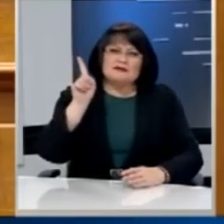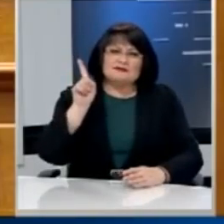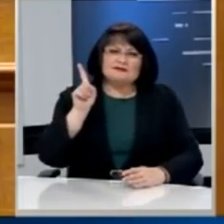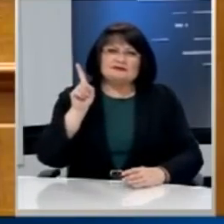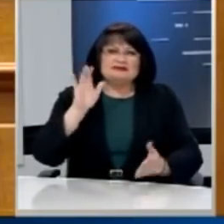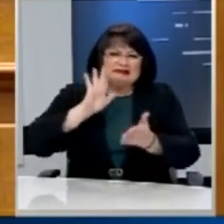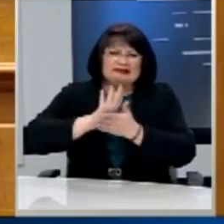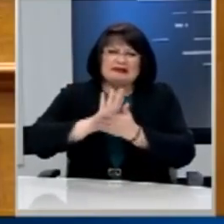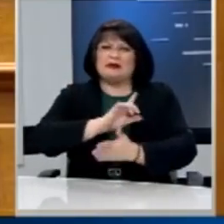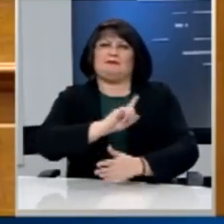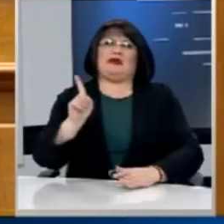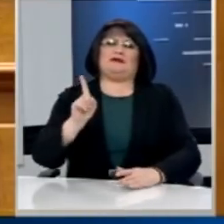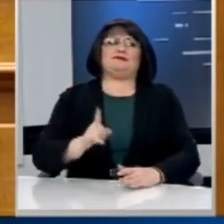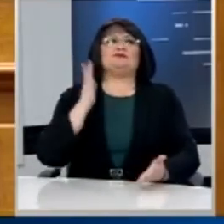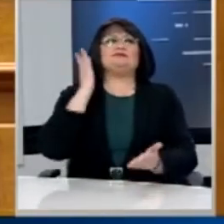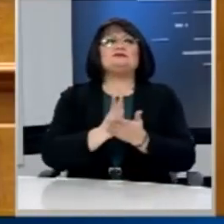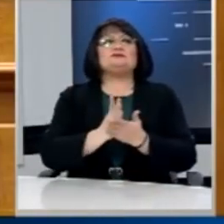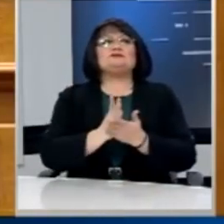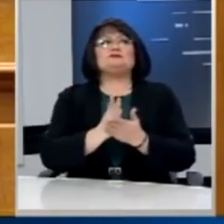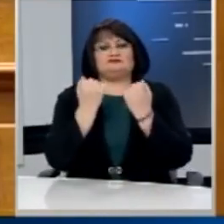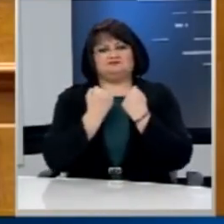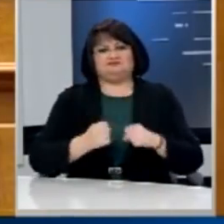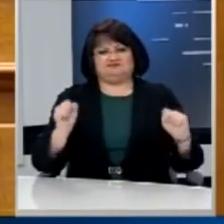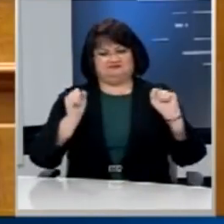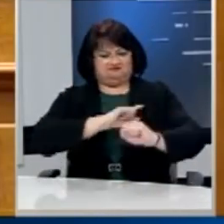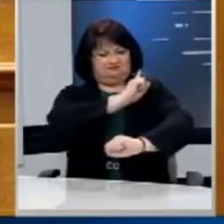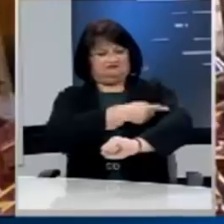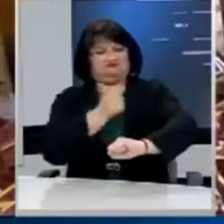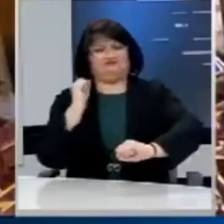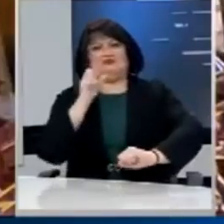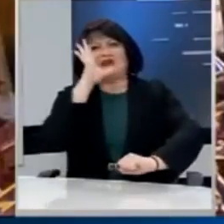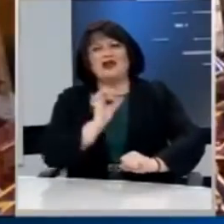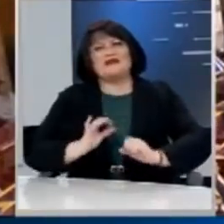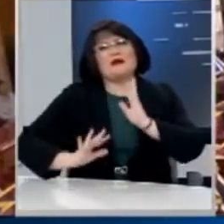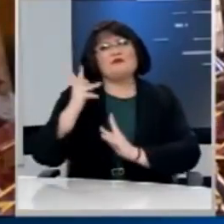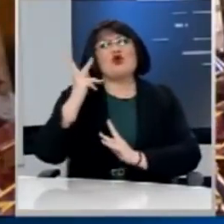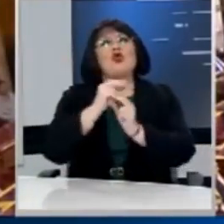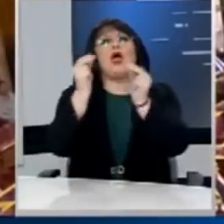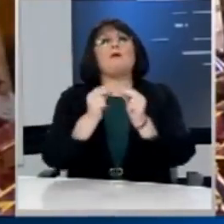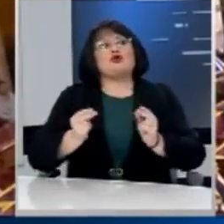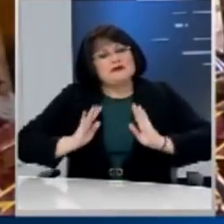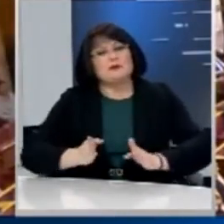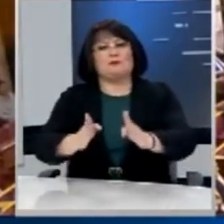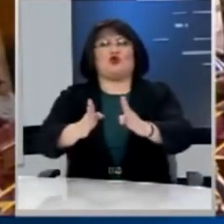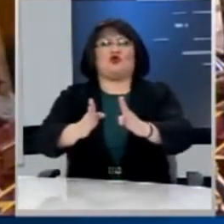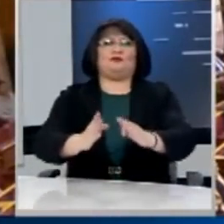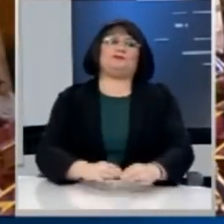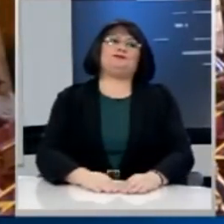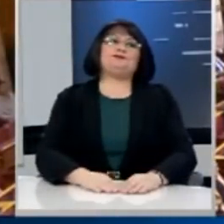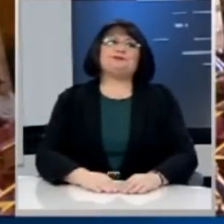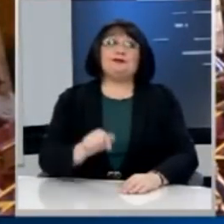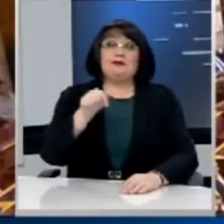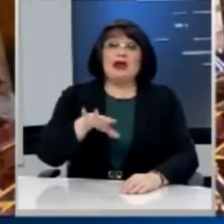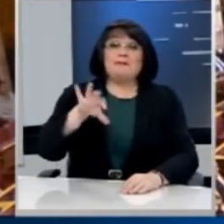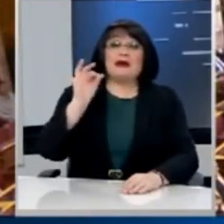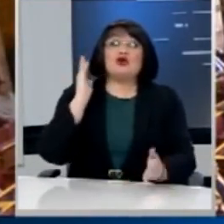την καθήλωση, επιλέγοντας τον αυτοδύναμο δρόμο της αλήθειας, της προόδου και του αποτελέσματος. Η επιλογή